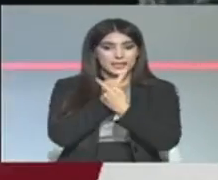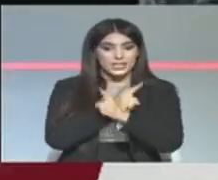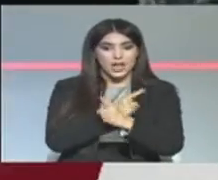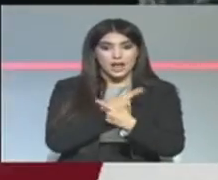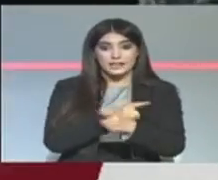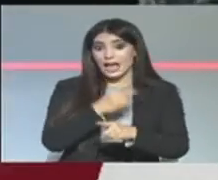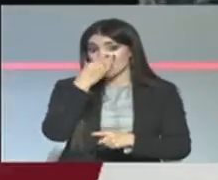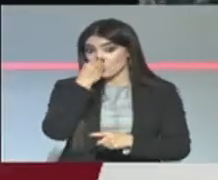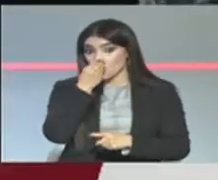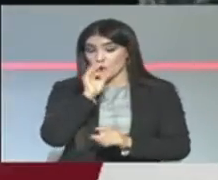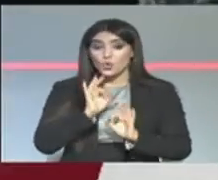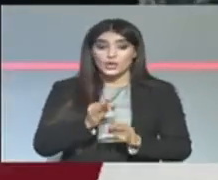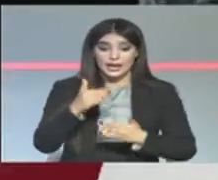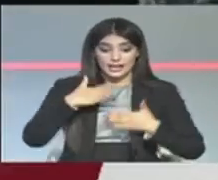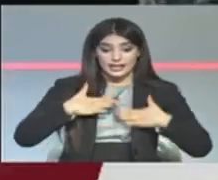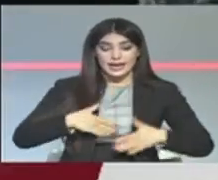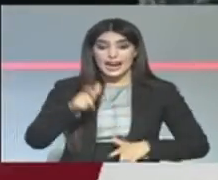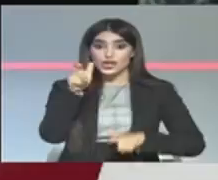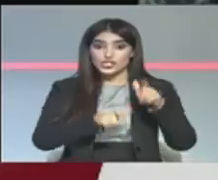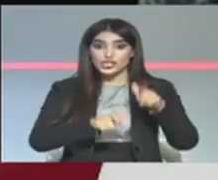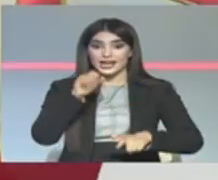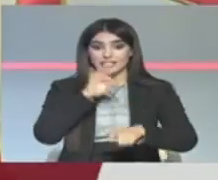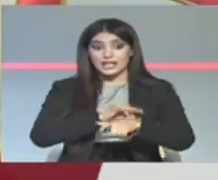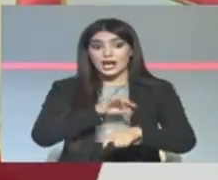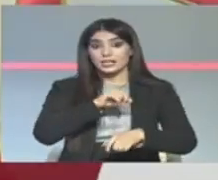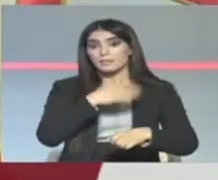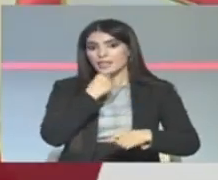الاعتداء للاشخاص المعنيين